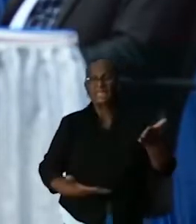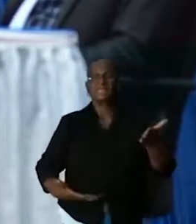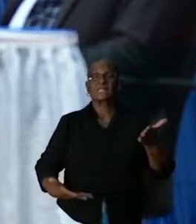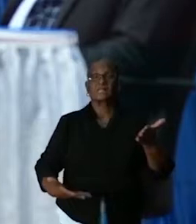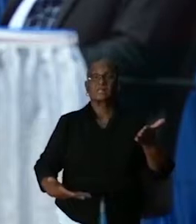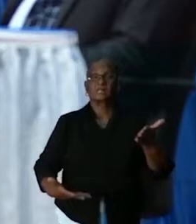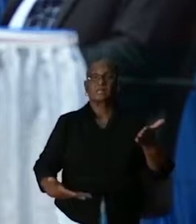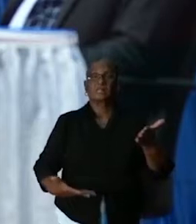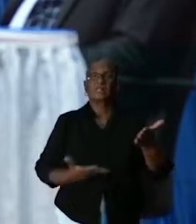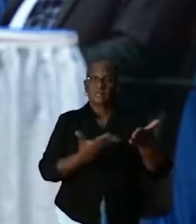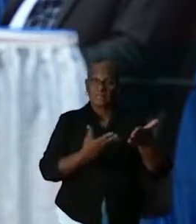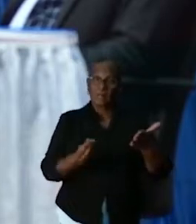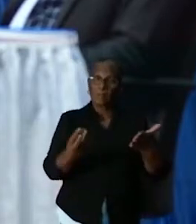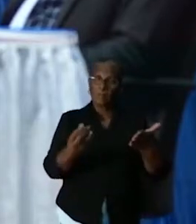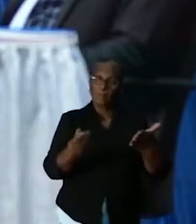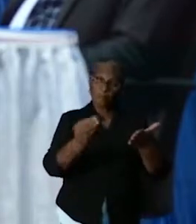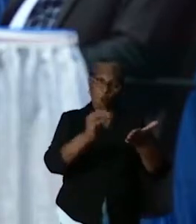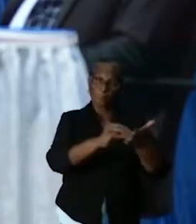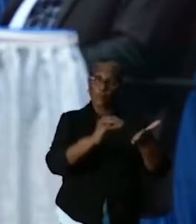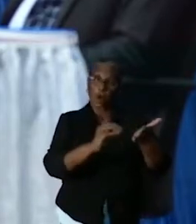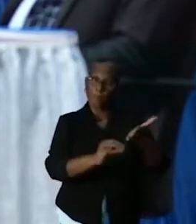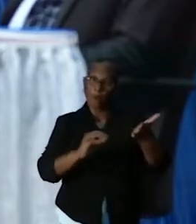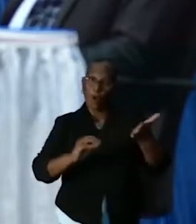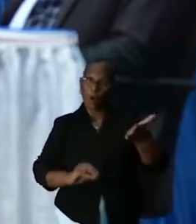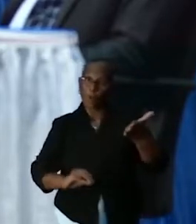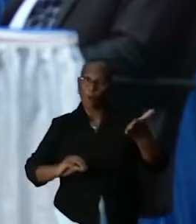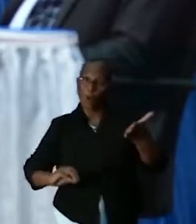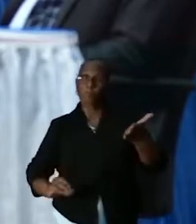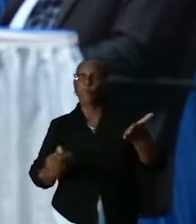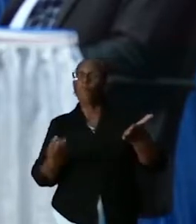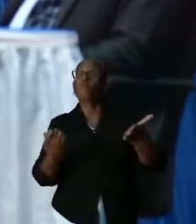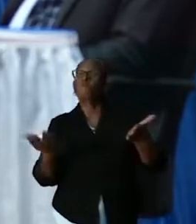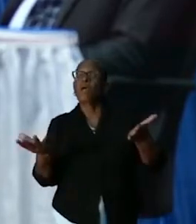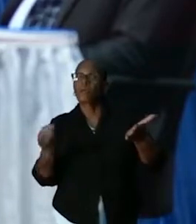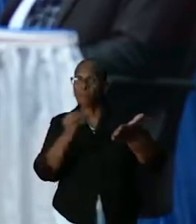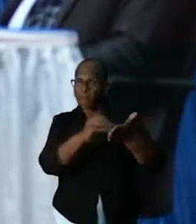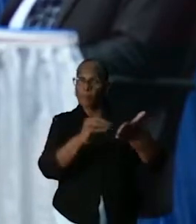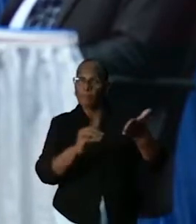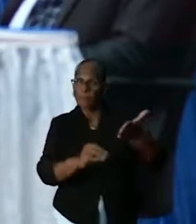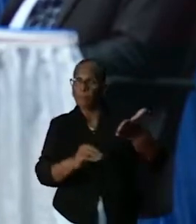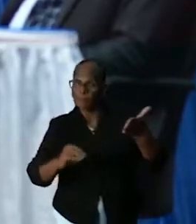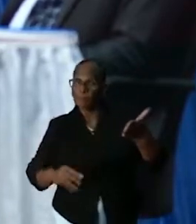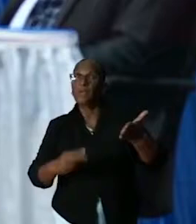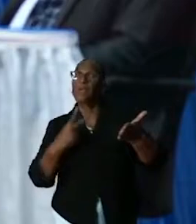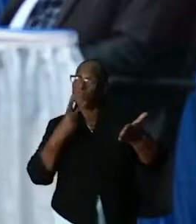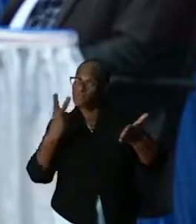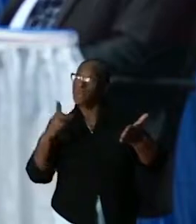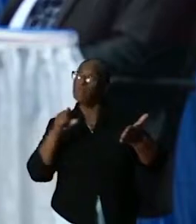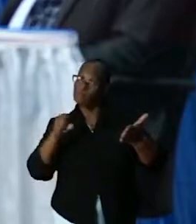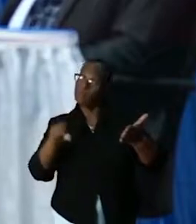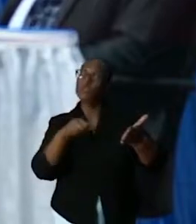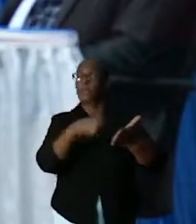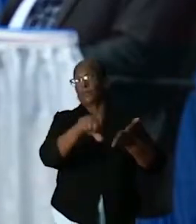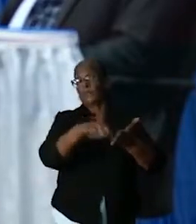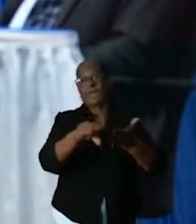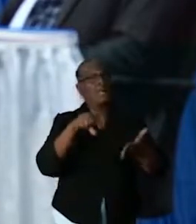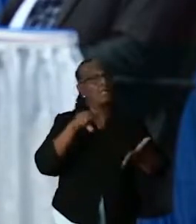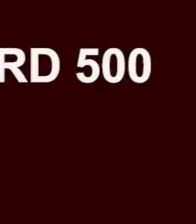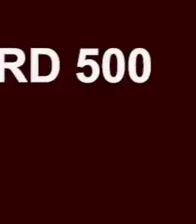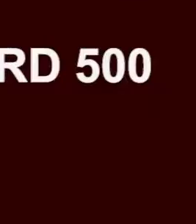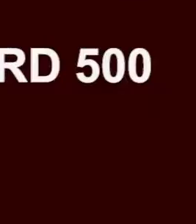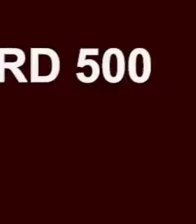is actief. De bedragen die u daar ziet, die bedragen zult u betalen als u in overtreding